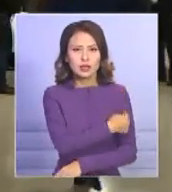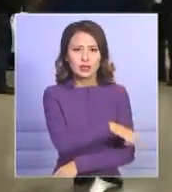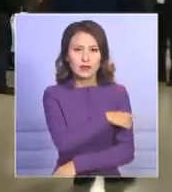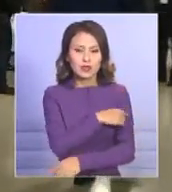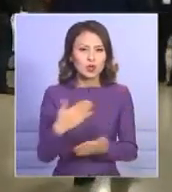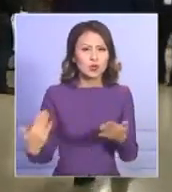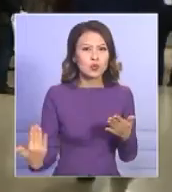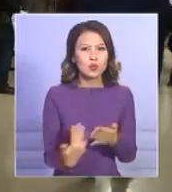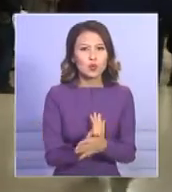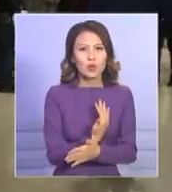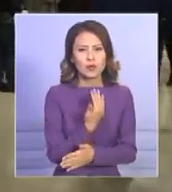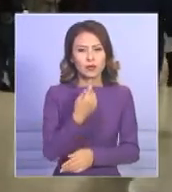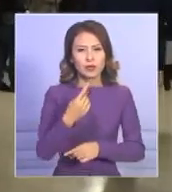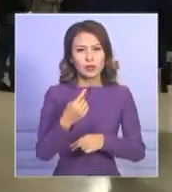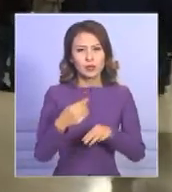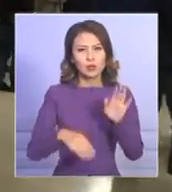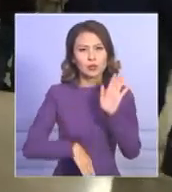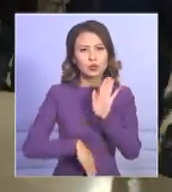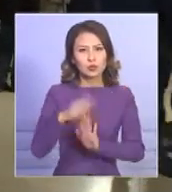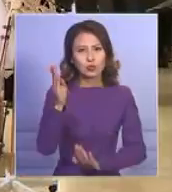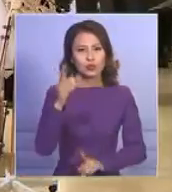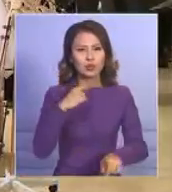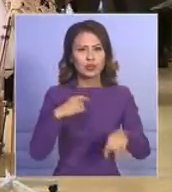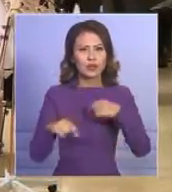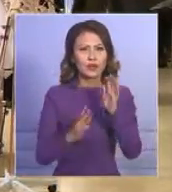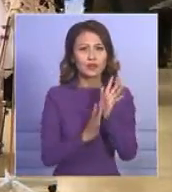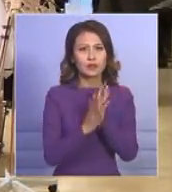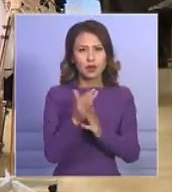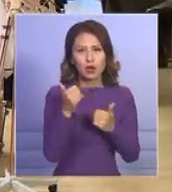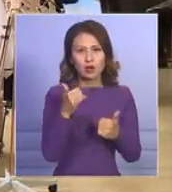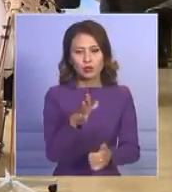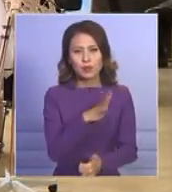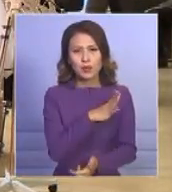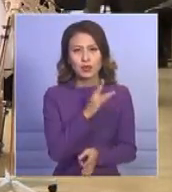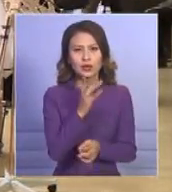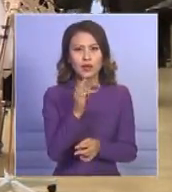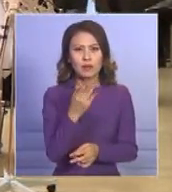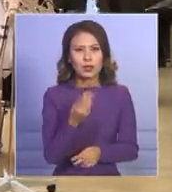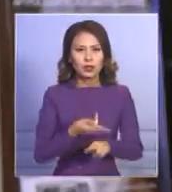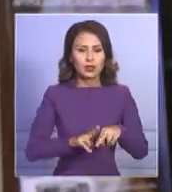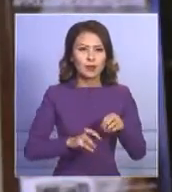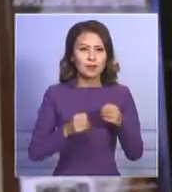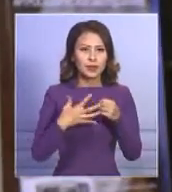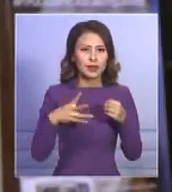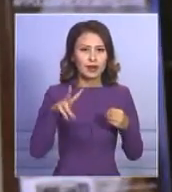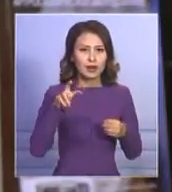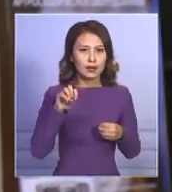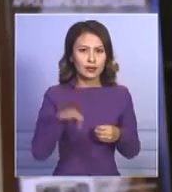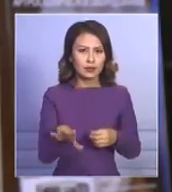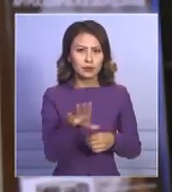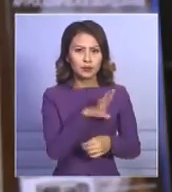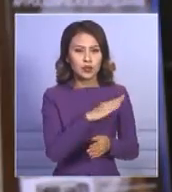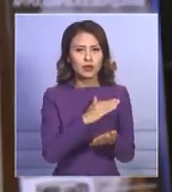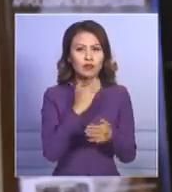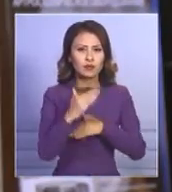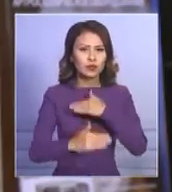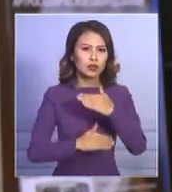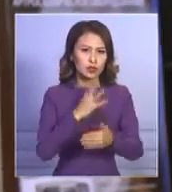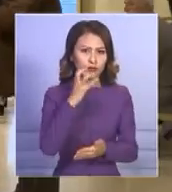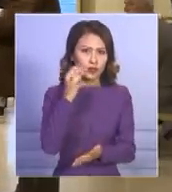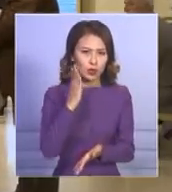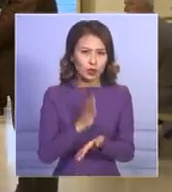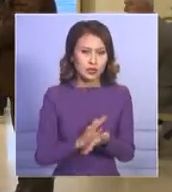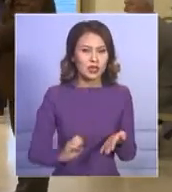саласындағы инновацияны жетілдіру. Мамандардың айтуынша, отандық травматология саласы соңғы 15 жылда айтарлықтай жетістікке жетті.